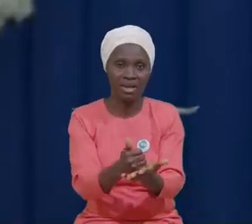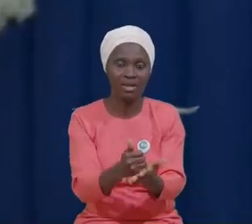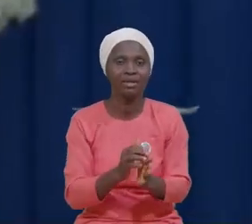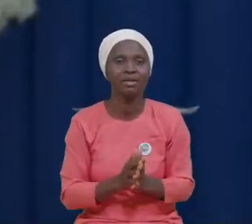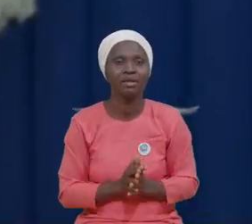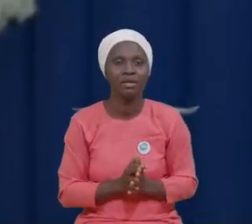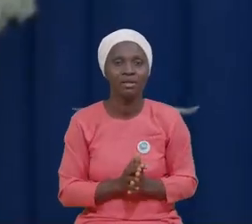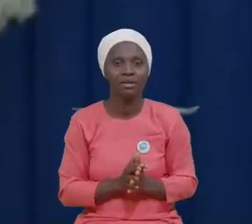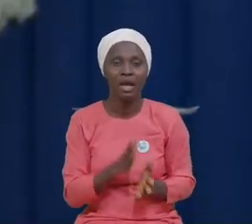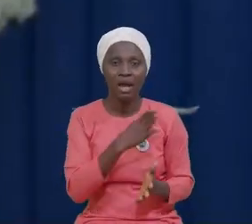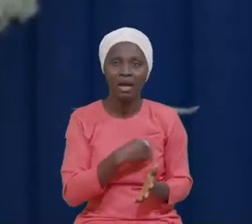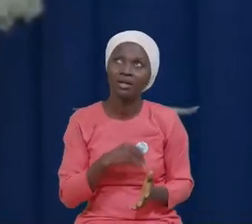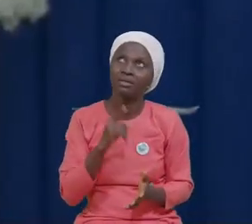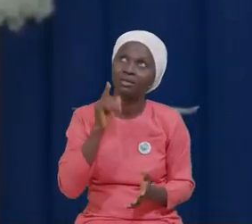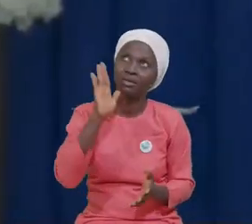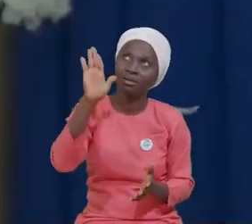Amen.